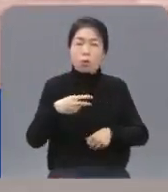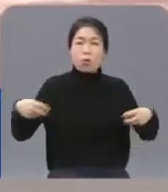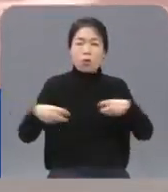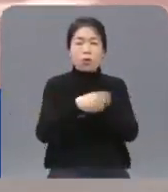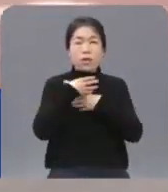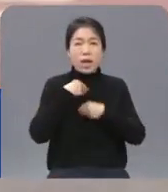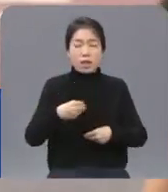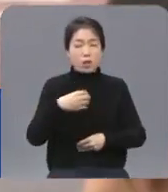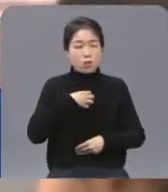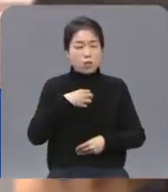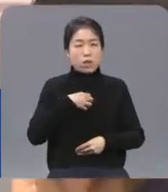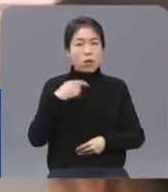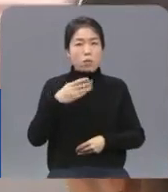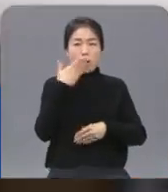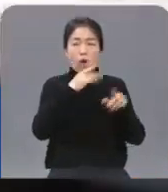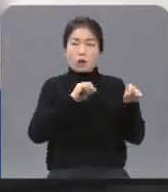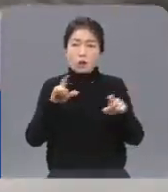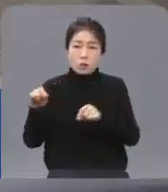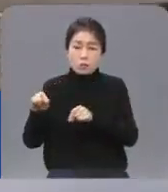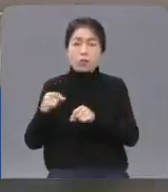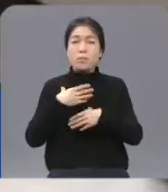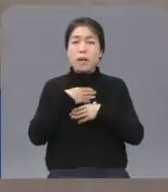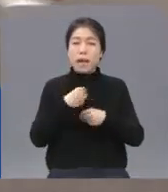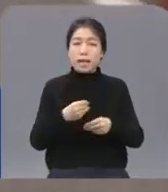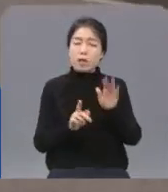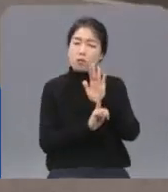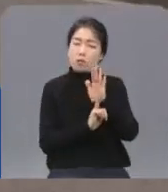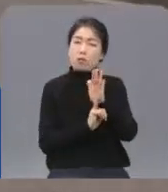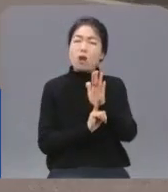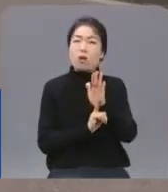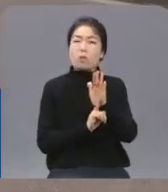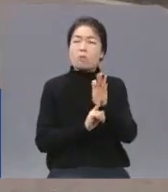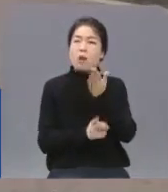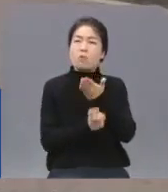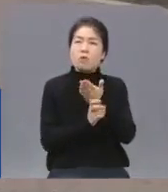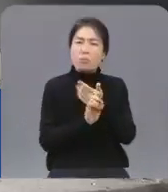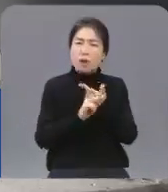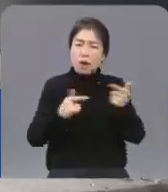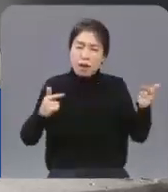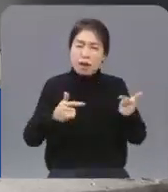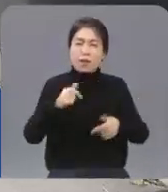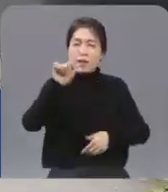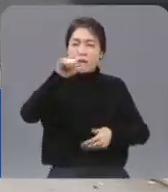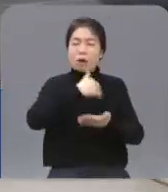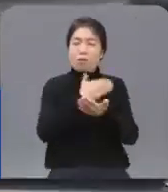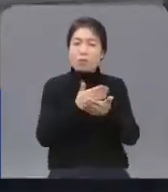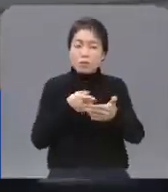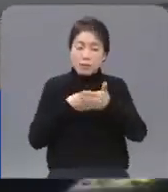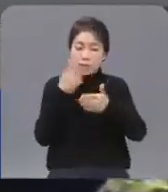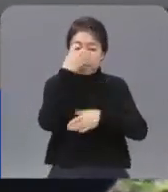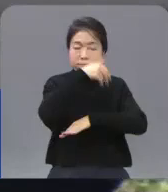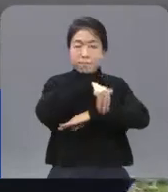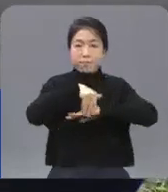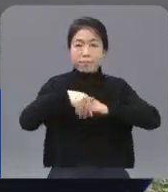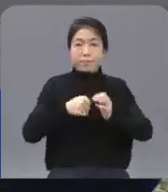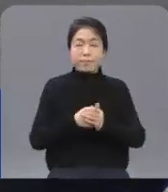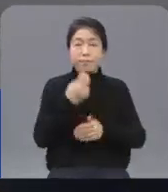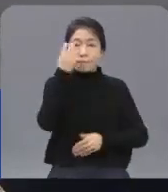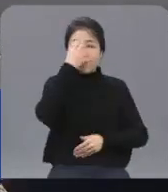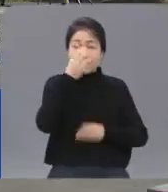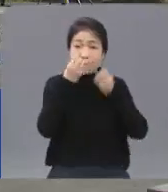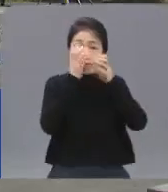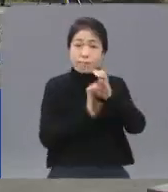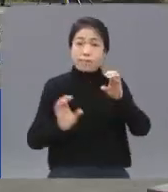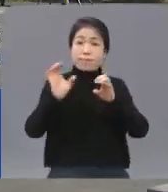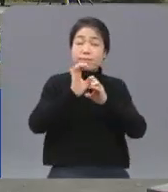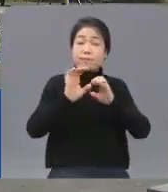유해환경 식품안전 불법 광고물 어린이 놀이시설까지 5개 분야에서 추진됩니다 점검의